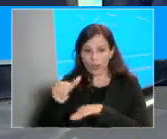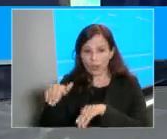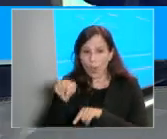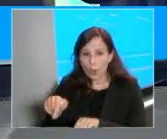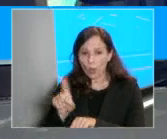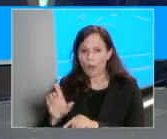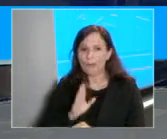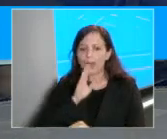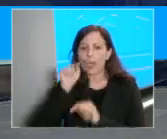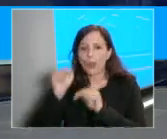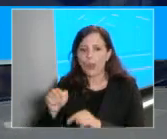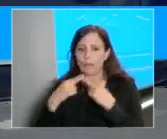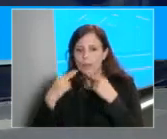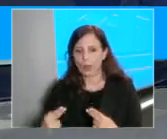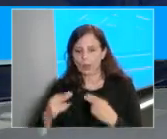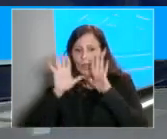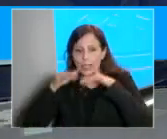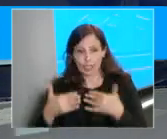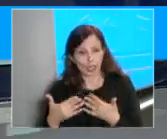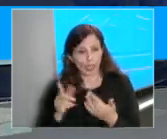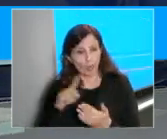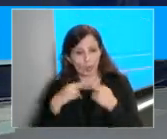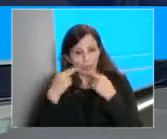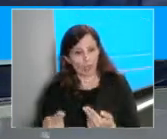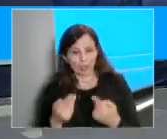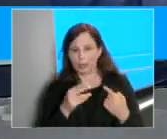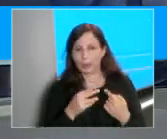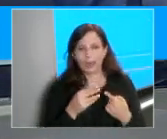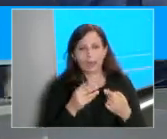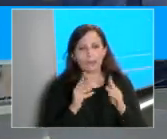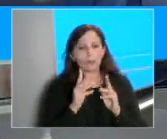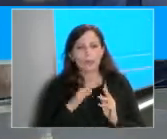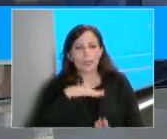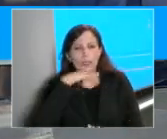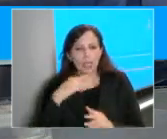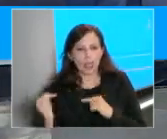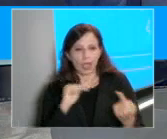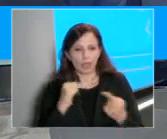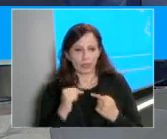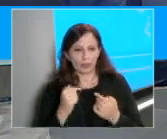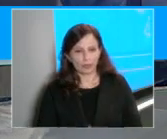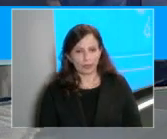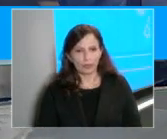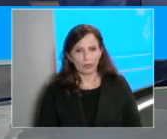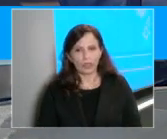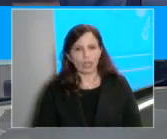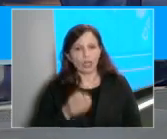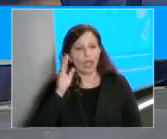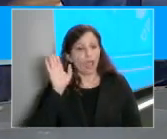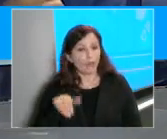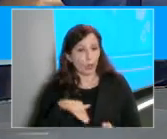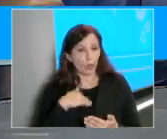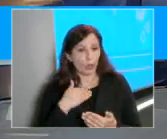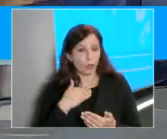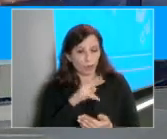הפתרון. מה הפתרון? הוא הפתרון. 10 שנים לא פותר את הבעיה בפריפריה. אבל תפסיקו לריב, תפסיקו לריב. קיבל את כל האפשרויות. יודע מה, אפילו הנושא שארץ ישראל השלמה הוא לא